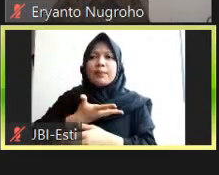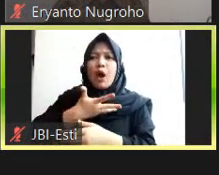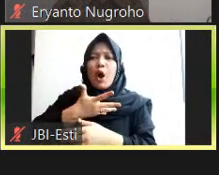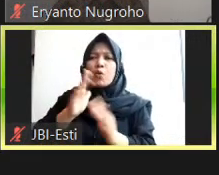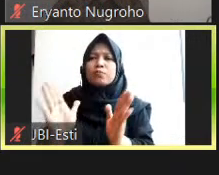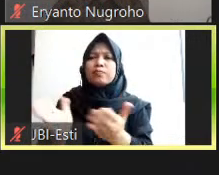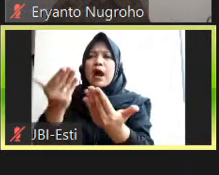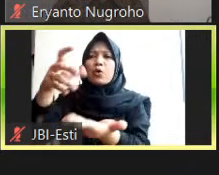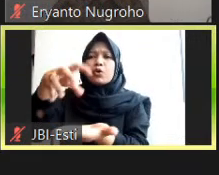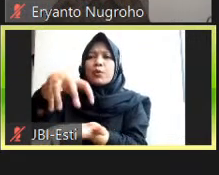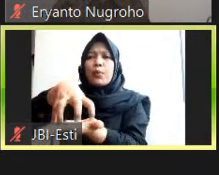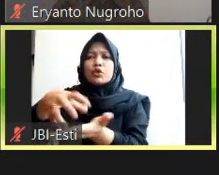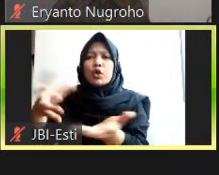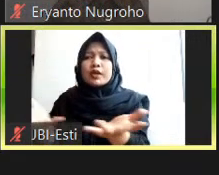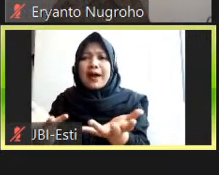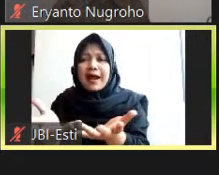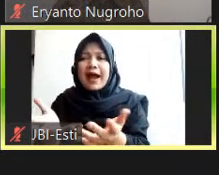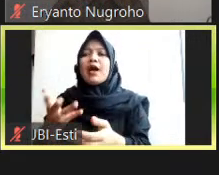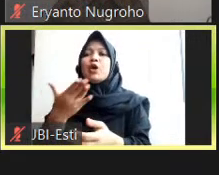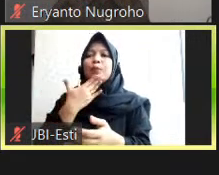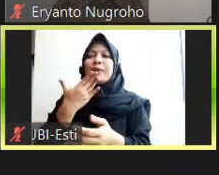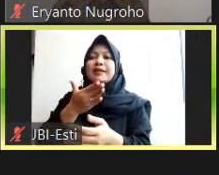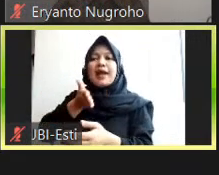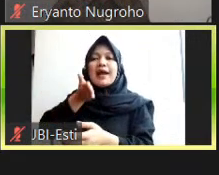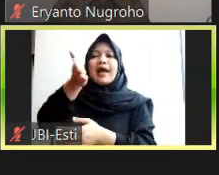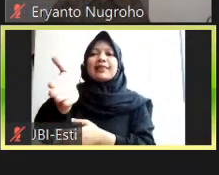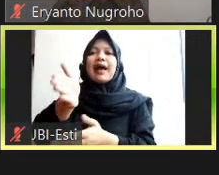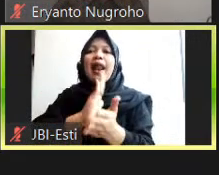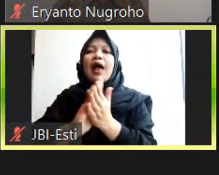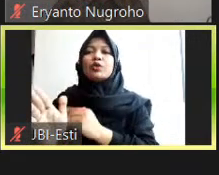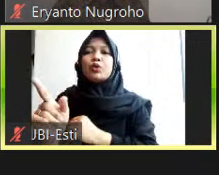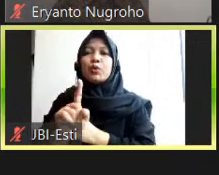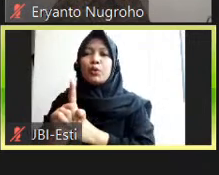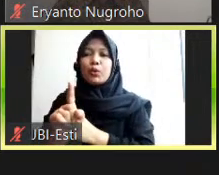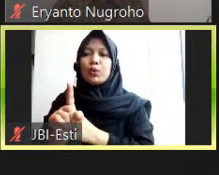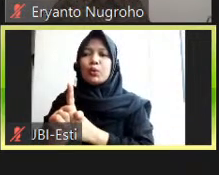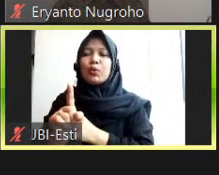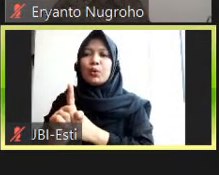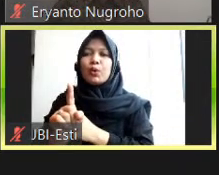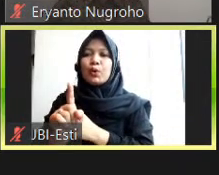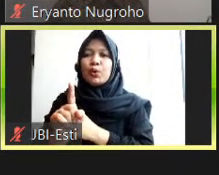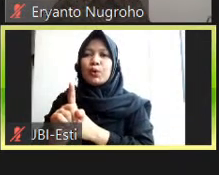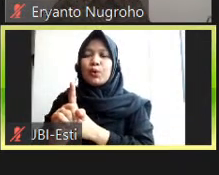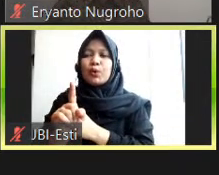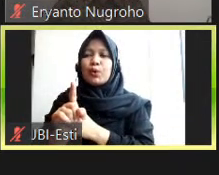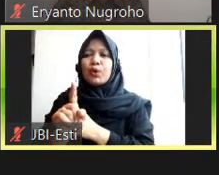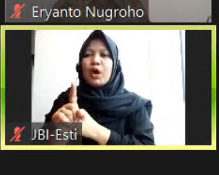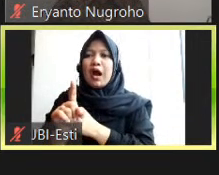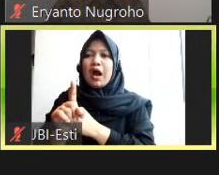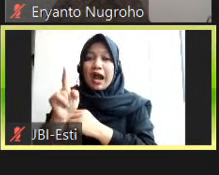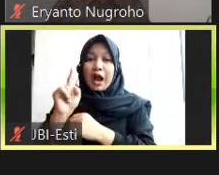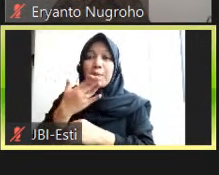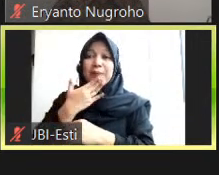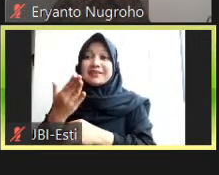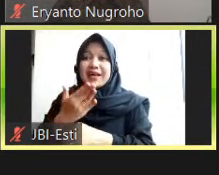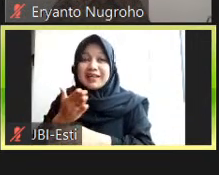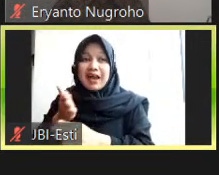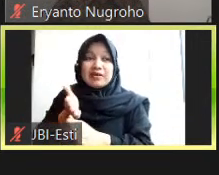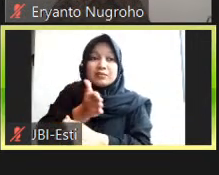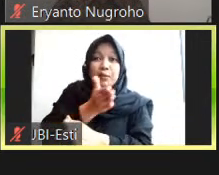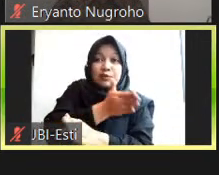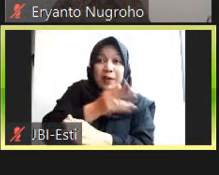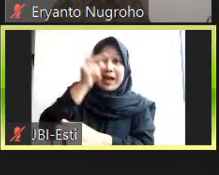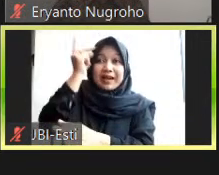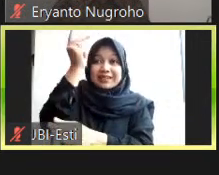secara langsung gitu, karena nggak bisa, ya itu biasanya yang udah direncanain itu udah diblokadein duluan kayak